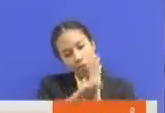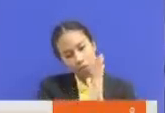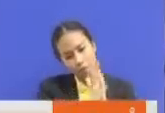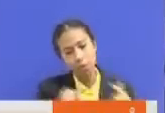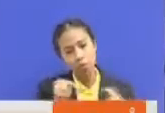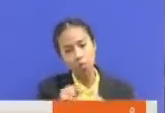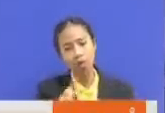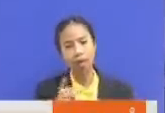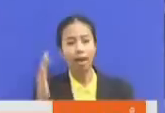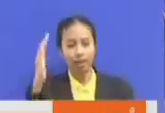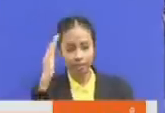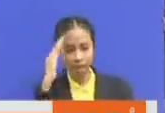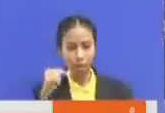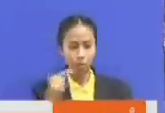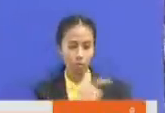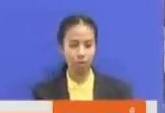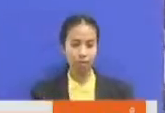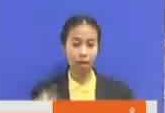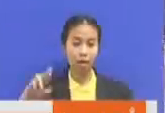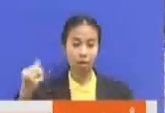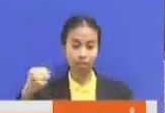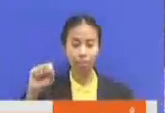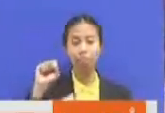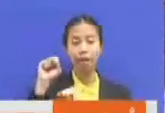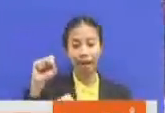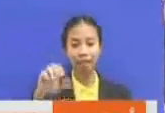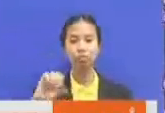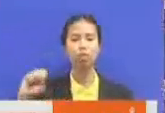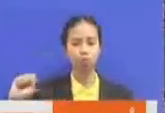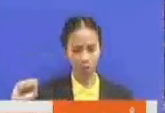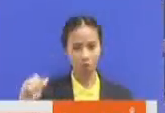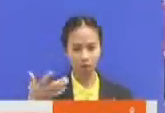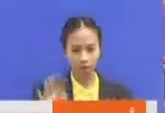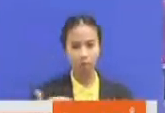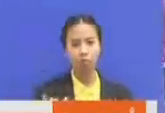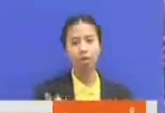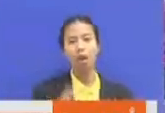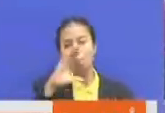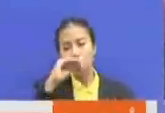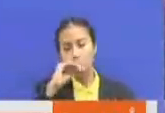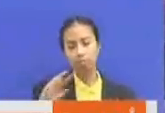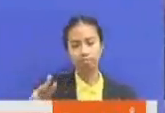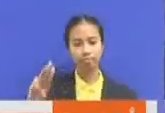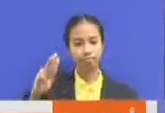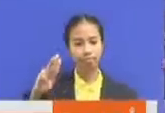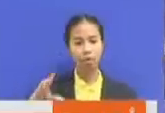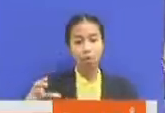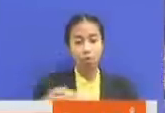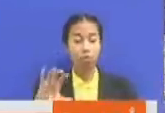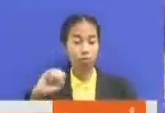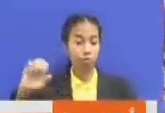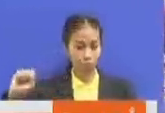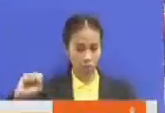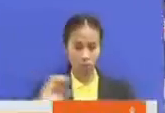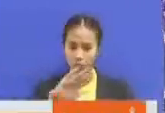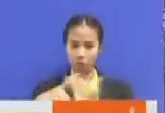ที่จัดเตรียมไว้นั่นเองค่ะในส่วนของการเลือกตำแหน่งประธานสภาผู้แทนราษฎรแล้วก็รองประธานในครั้งนี้นะ